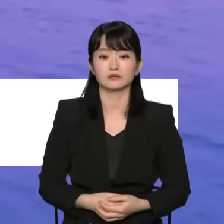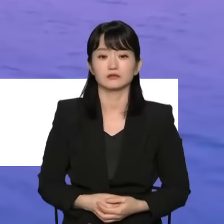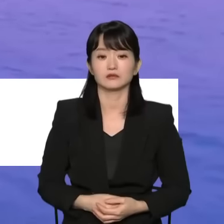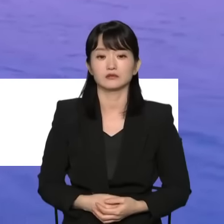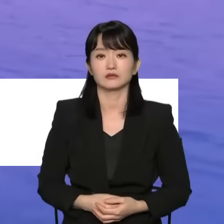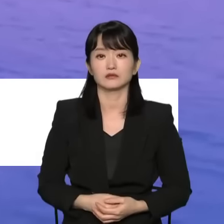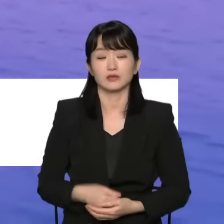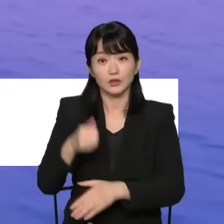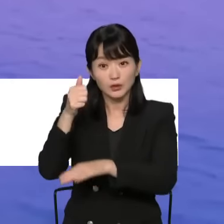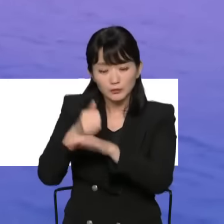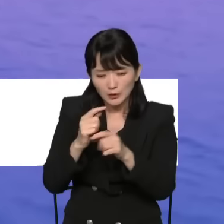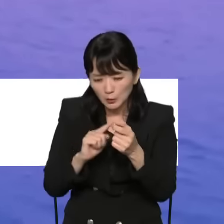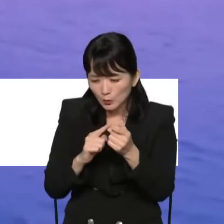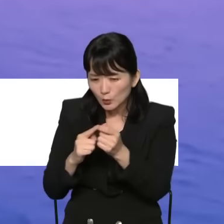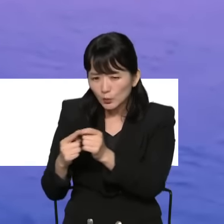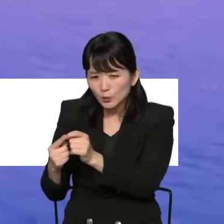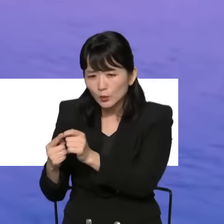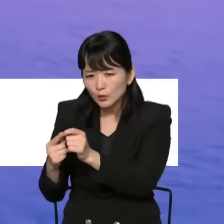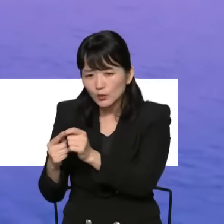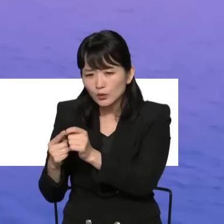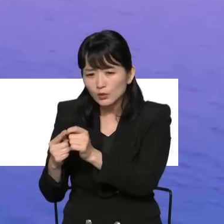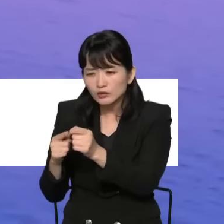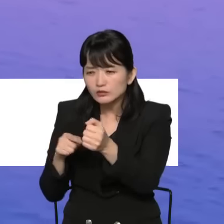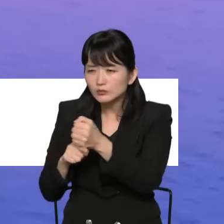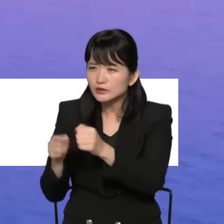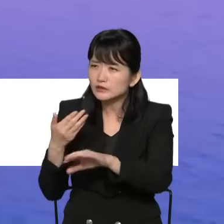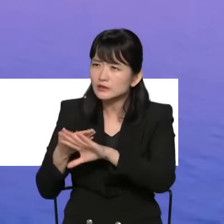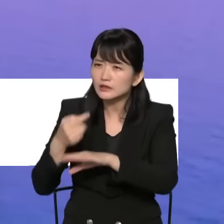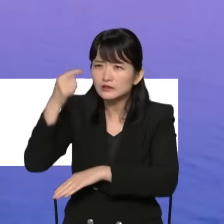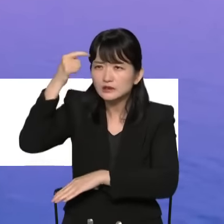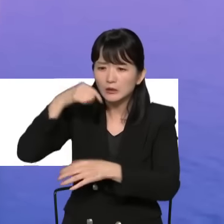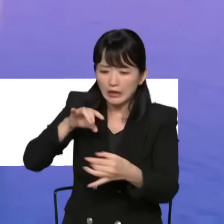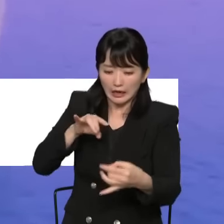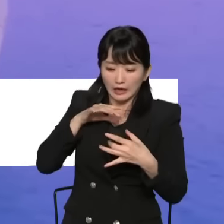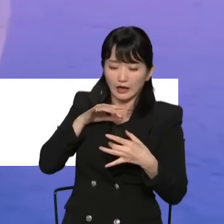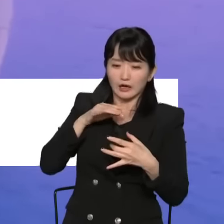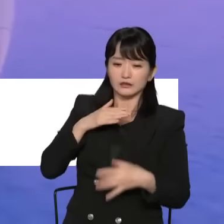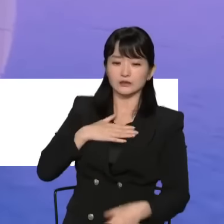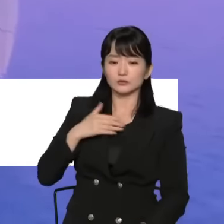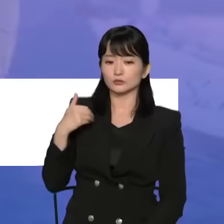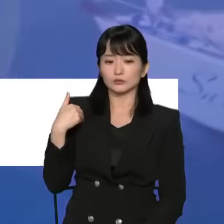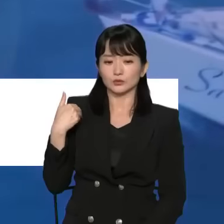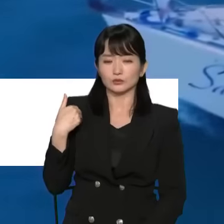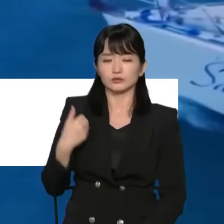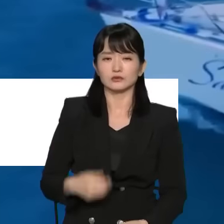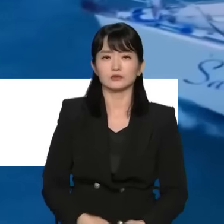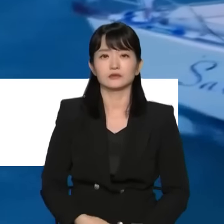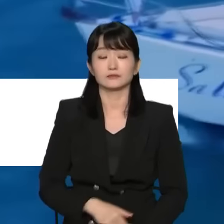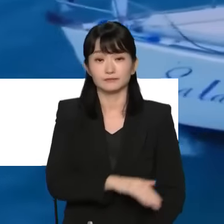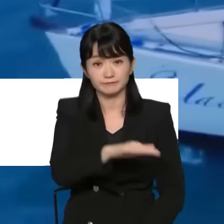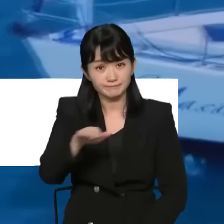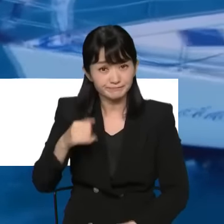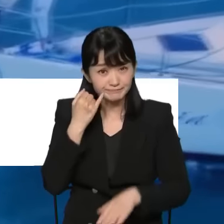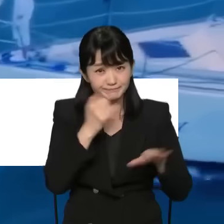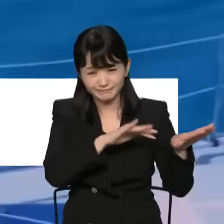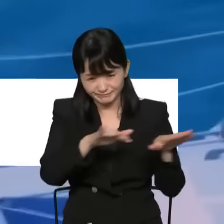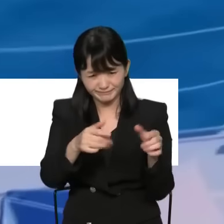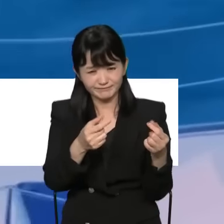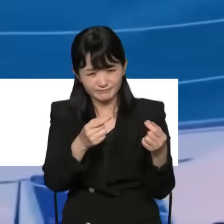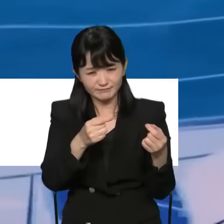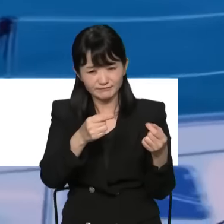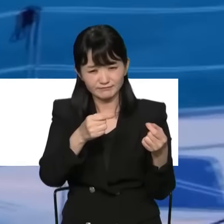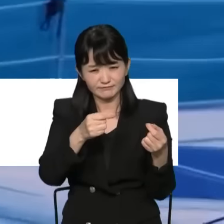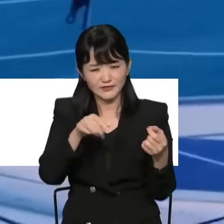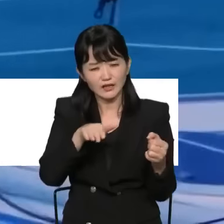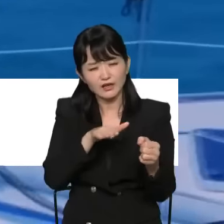가사가 전혀 다른 의미로 다가오면서 저도 모르게 우리 이제 바다처럼 깊은